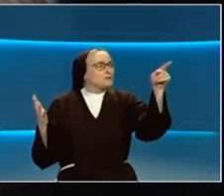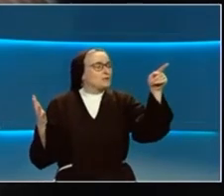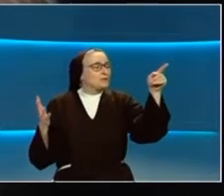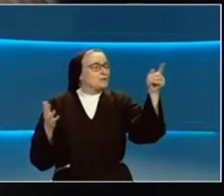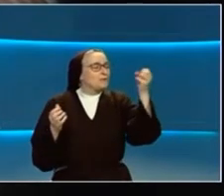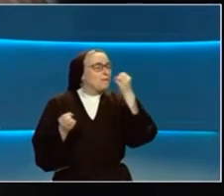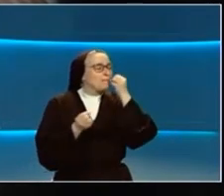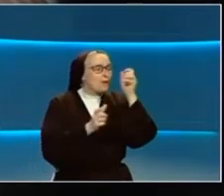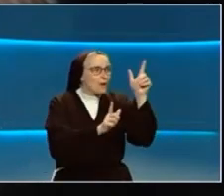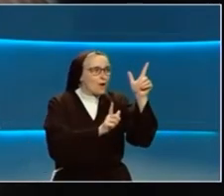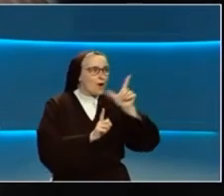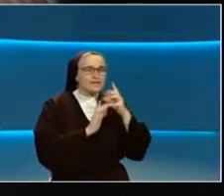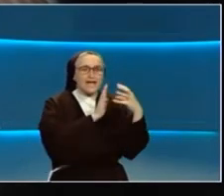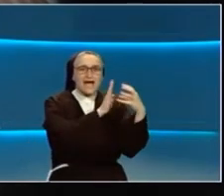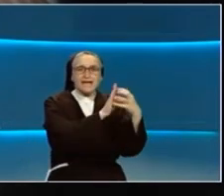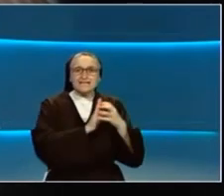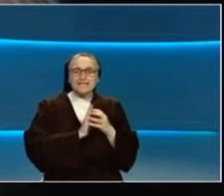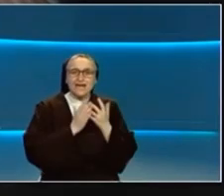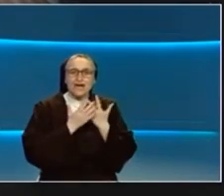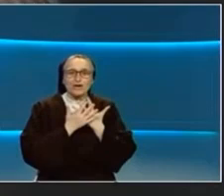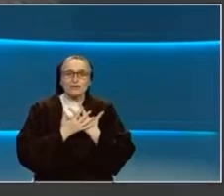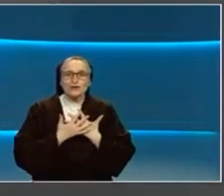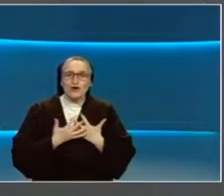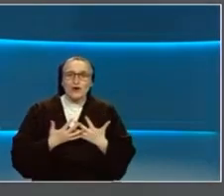pietatis dignatio.